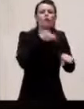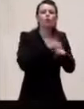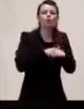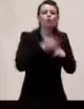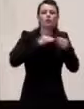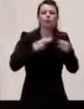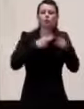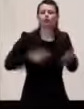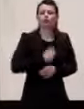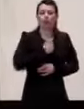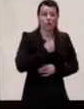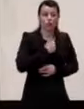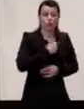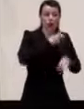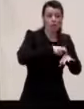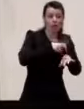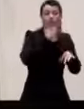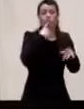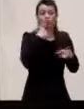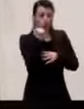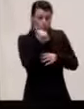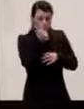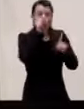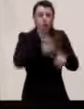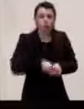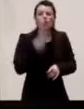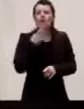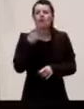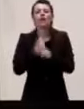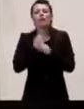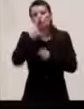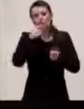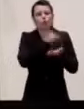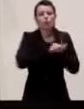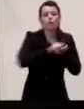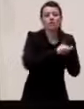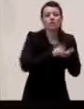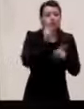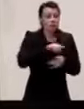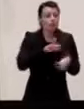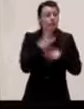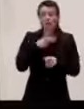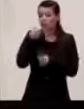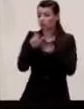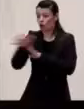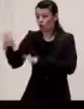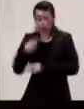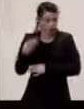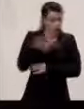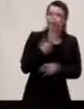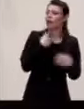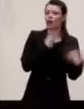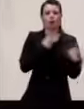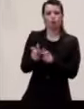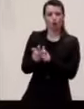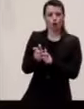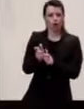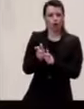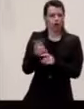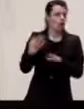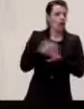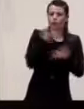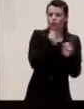ed altro, e chiude ai pazienti esterni. E poi abbiamo quindi, poi il 23, questa è la